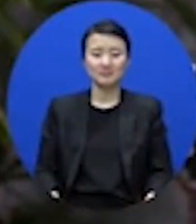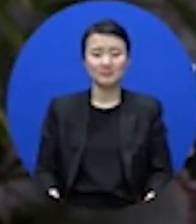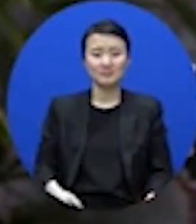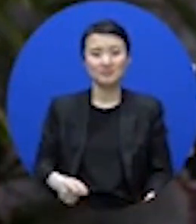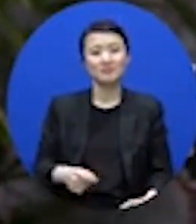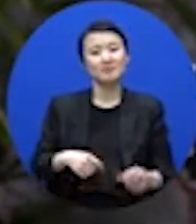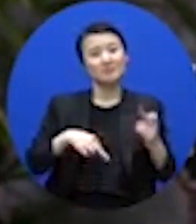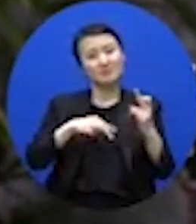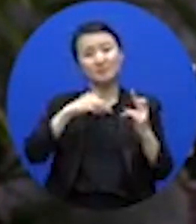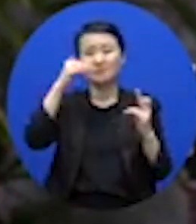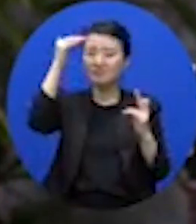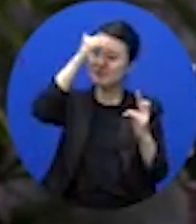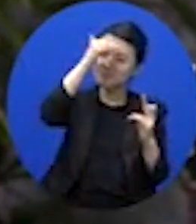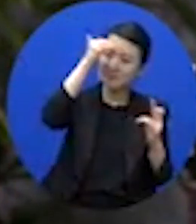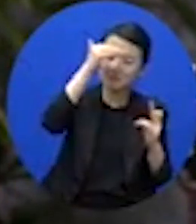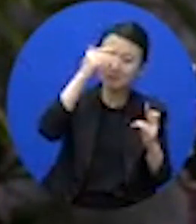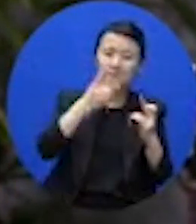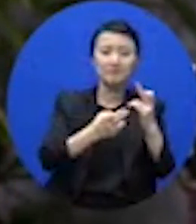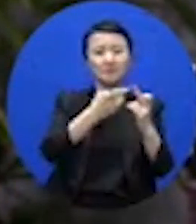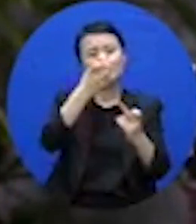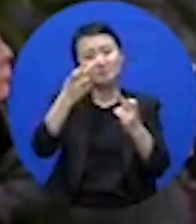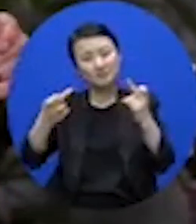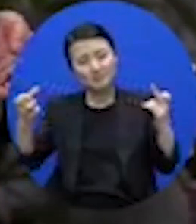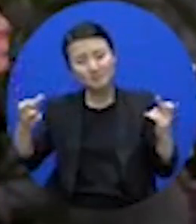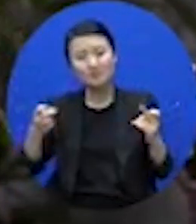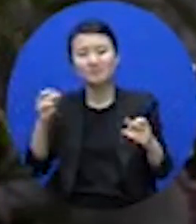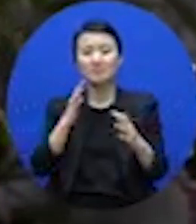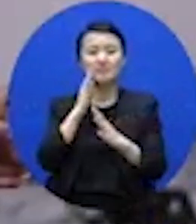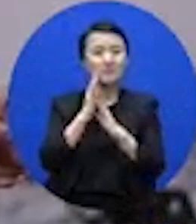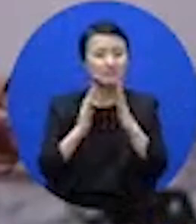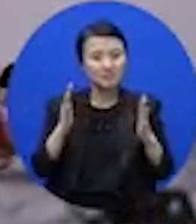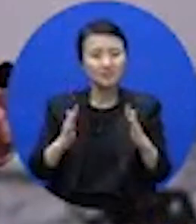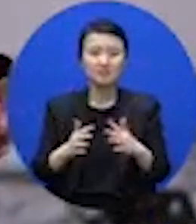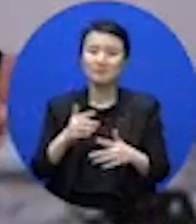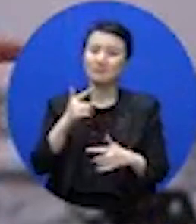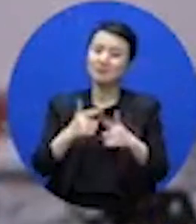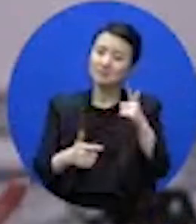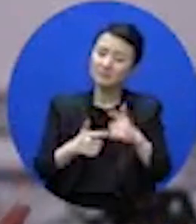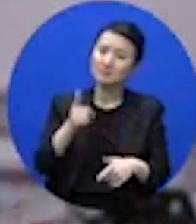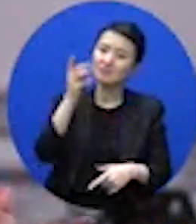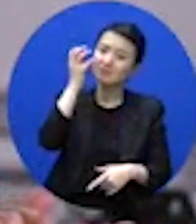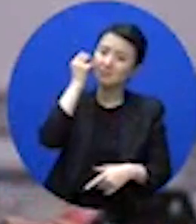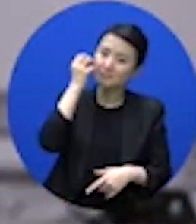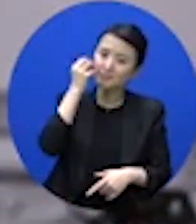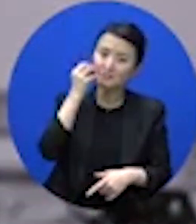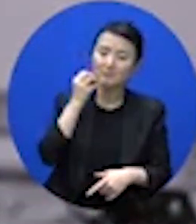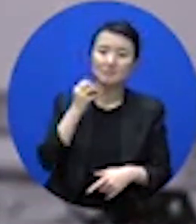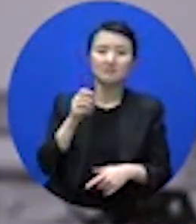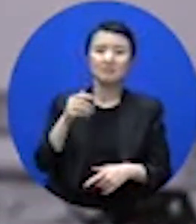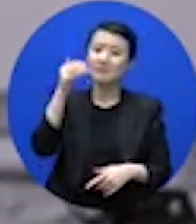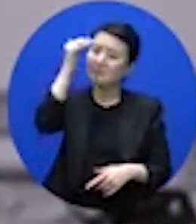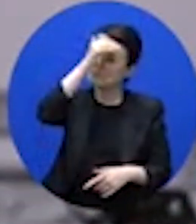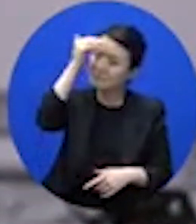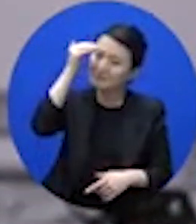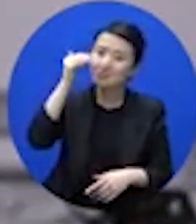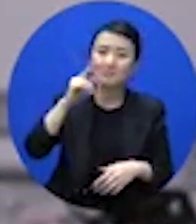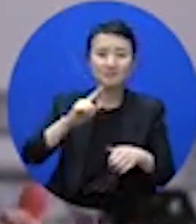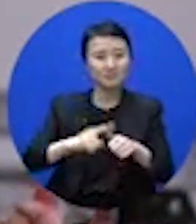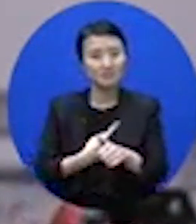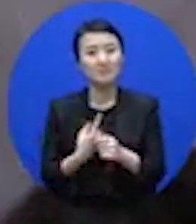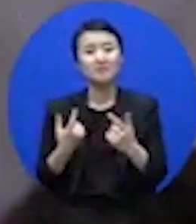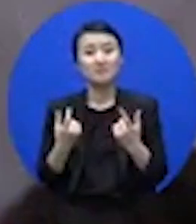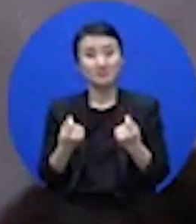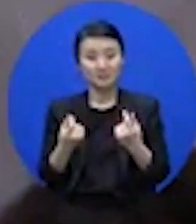억지로 올라가다 보면 또 능선이 나오고 예쁜 풀들이 있고 이름 모를 나무들이 있고 우리의 삶도 이렇다는 거죠. 어떤